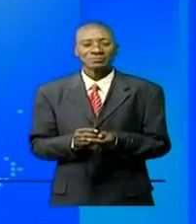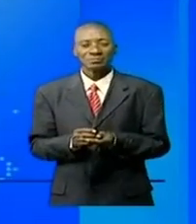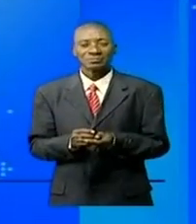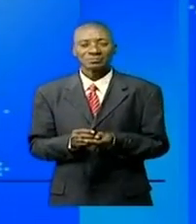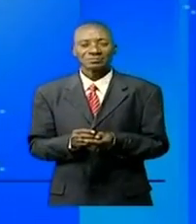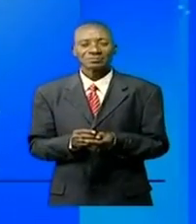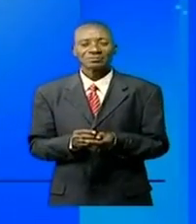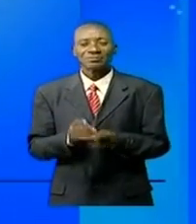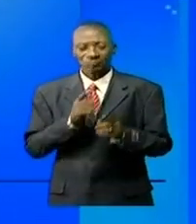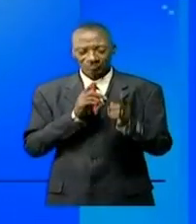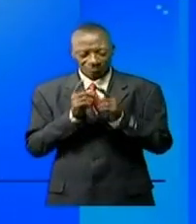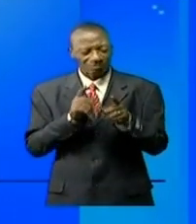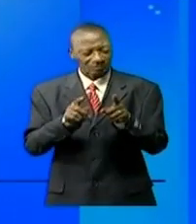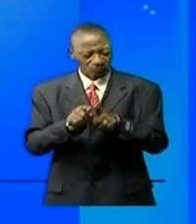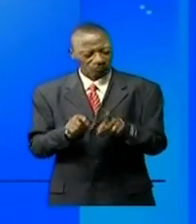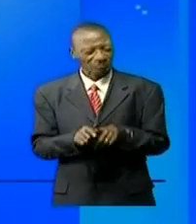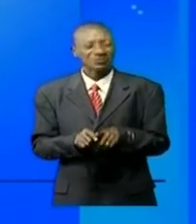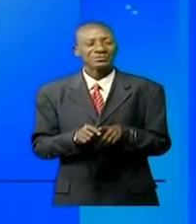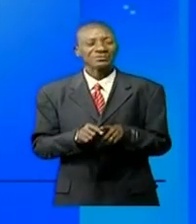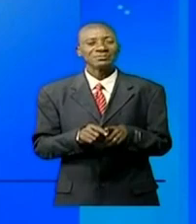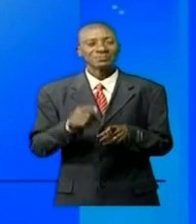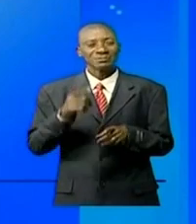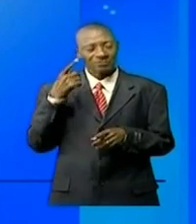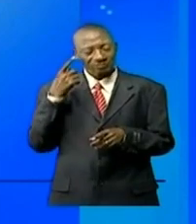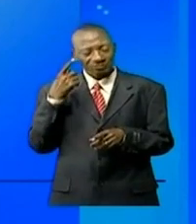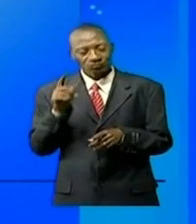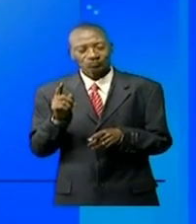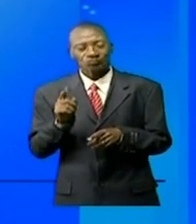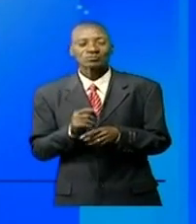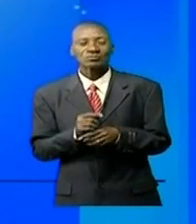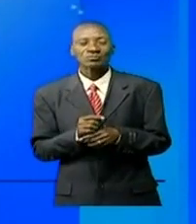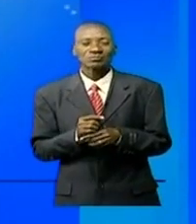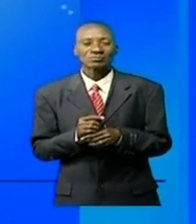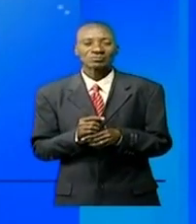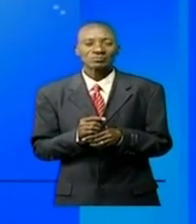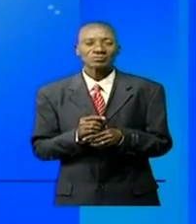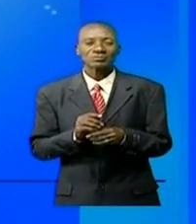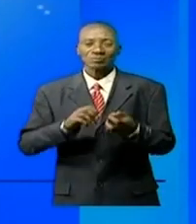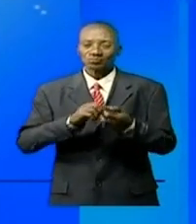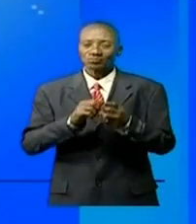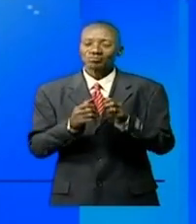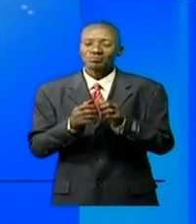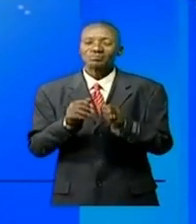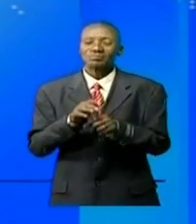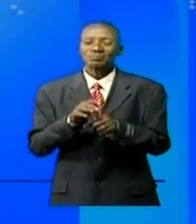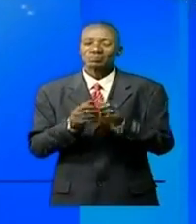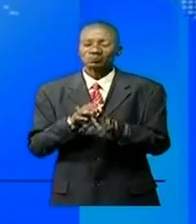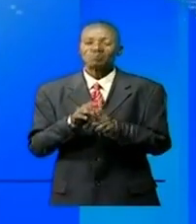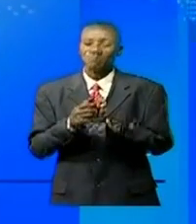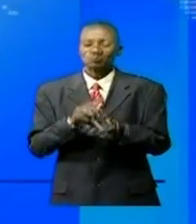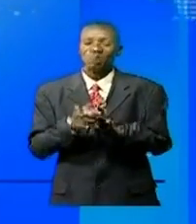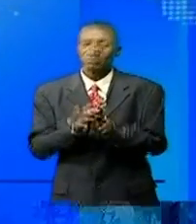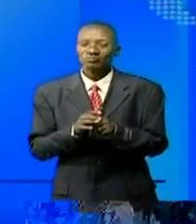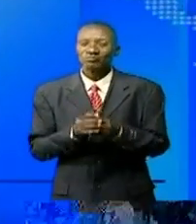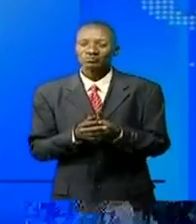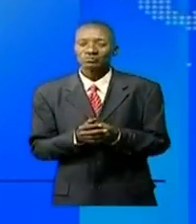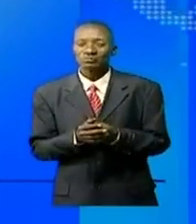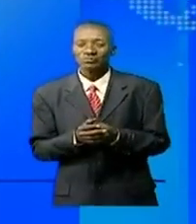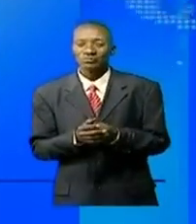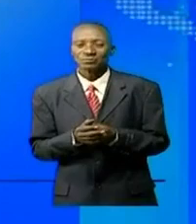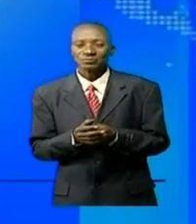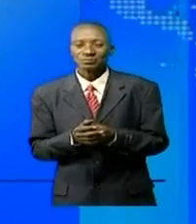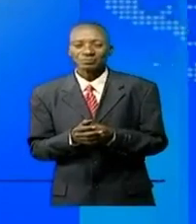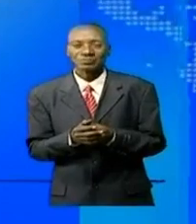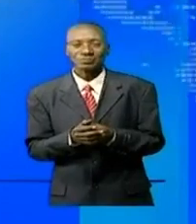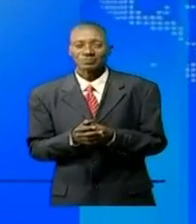potable dans le cadre du projet PILAEP 1, 2 plutôt, qui est à sa fin. Le PILAEP 3